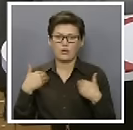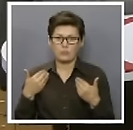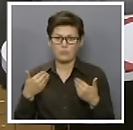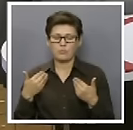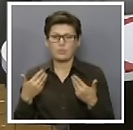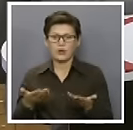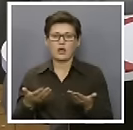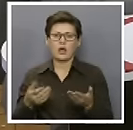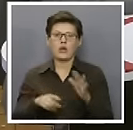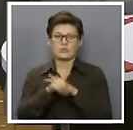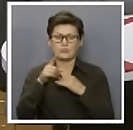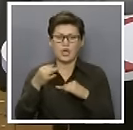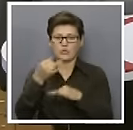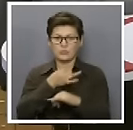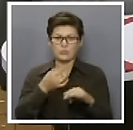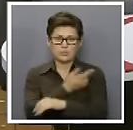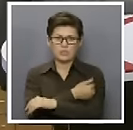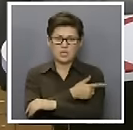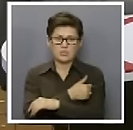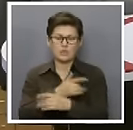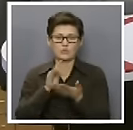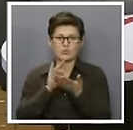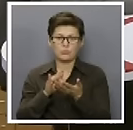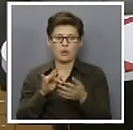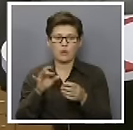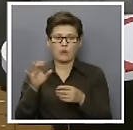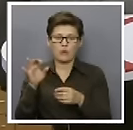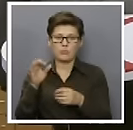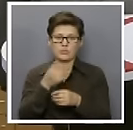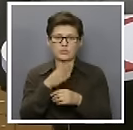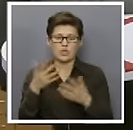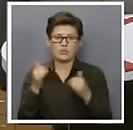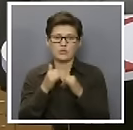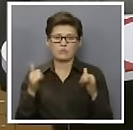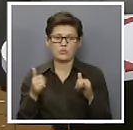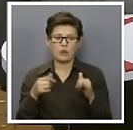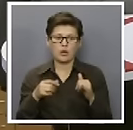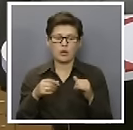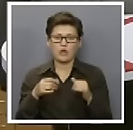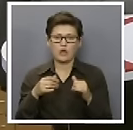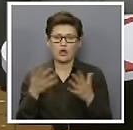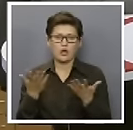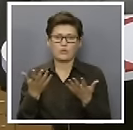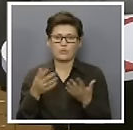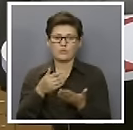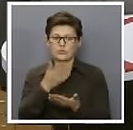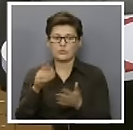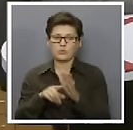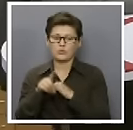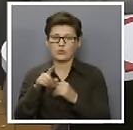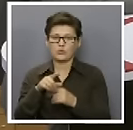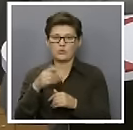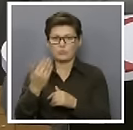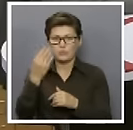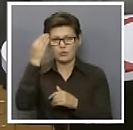енді әңгімемізді медицина туризм медицинасы бізде дамудың даңғыл жолына түсті ме? Сізден бастасақ болады.